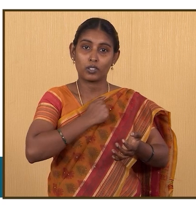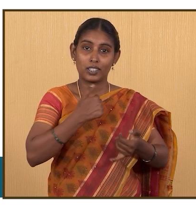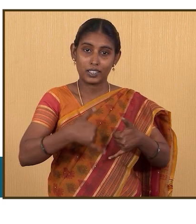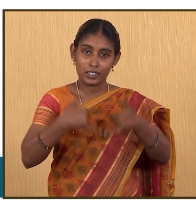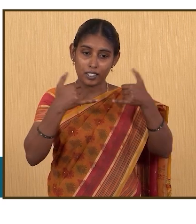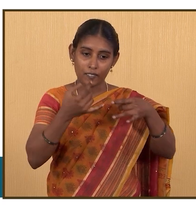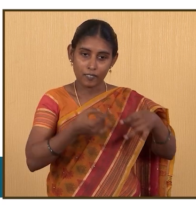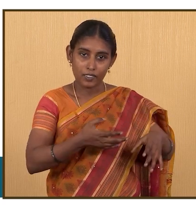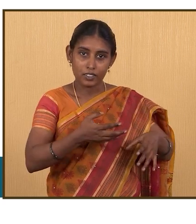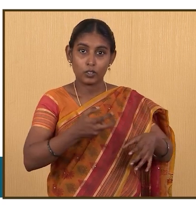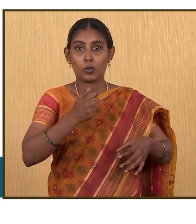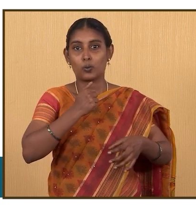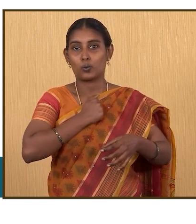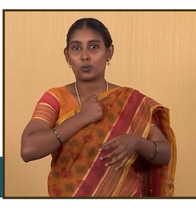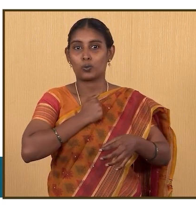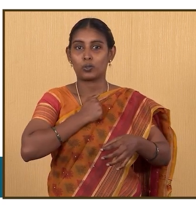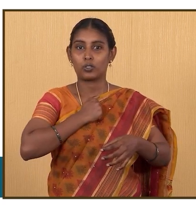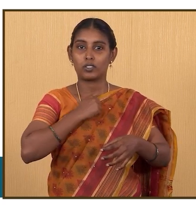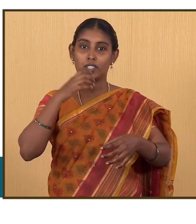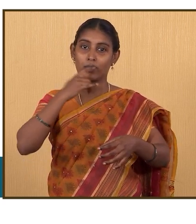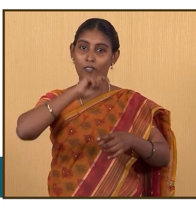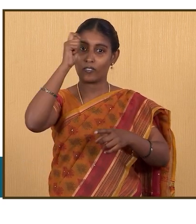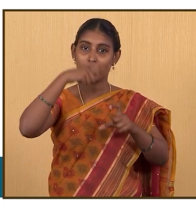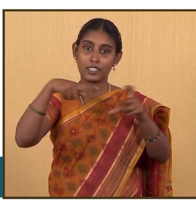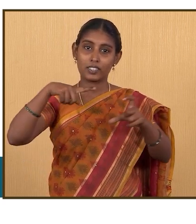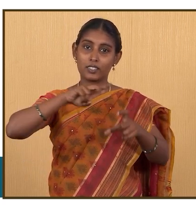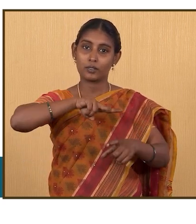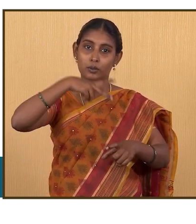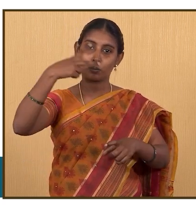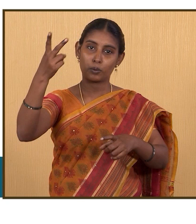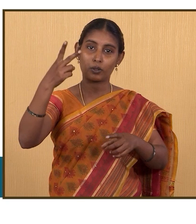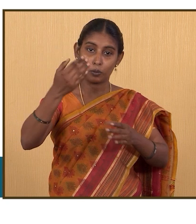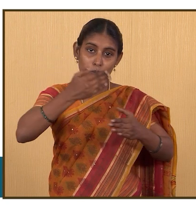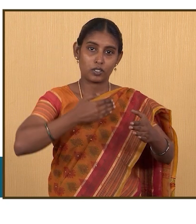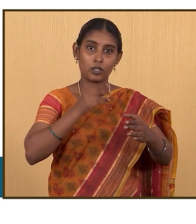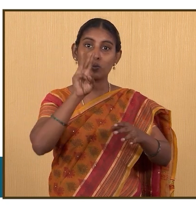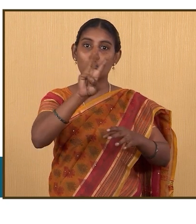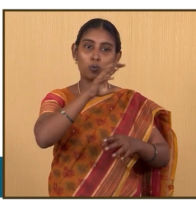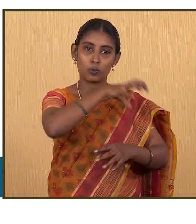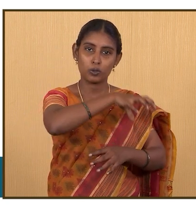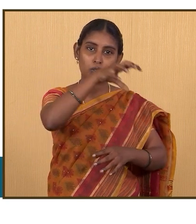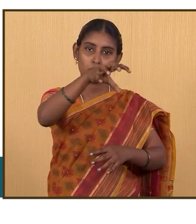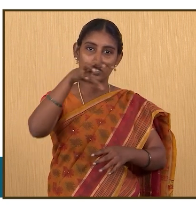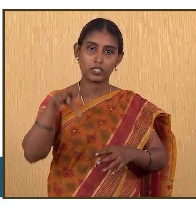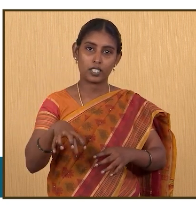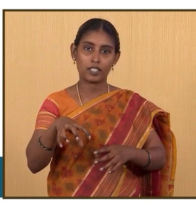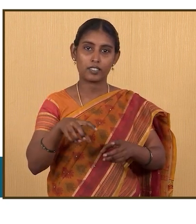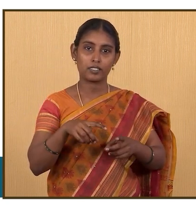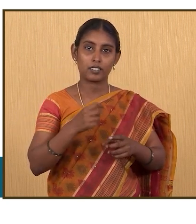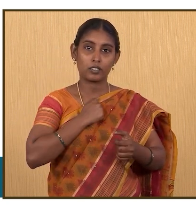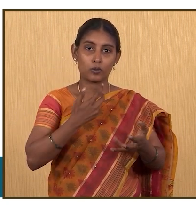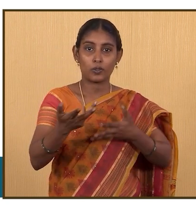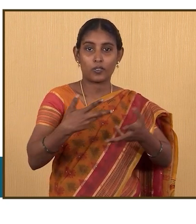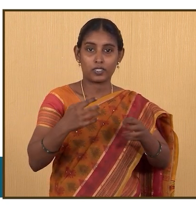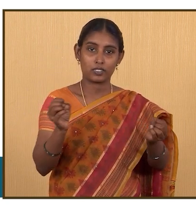நம்ம இந்தியாவில் இருந்து அவரோட நாட்டுக்கு திரும்புறதுக்குள்ள ஒரு 3 இடங்களில் வணிக மையத்தை